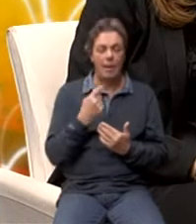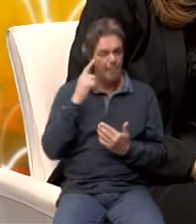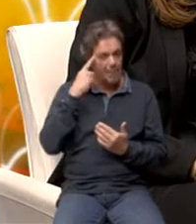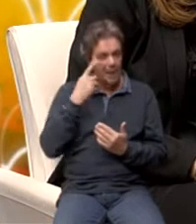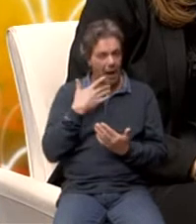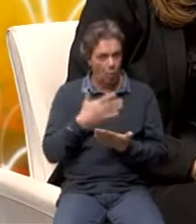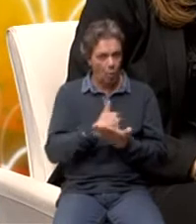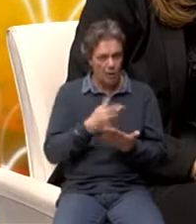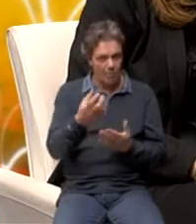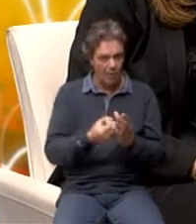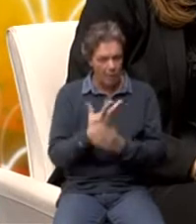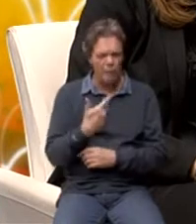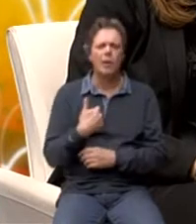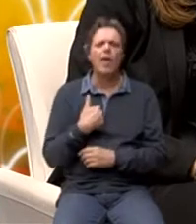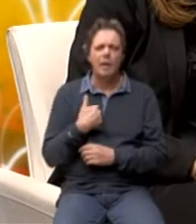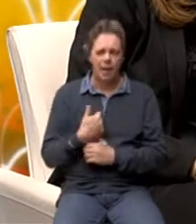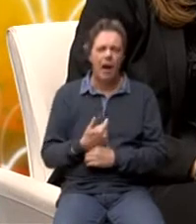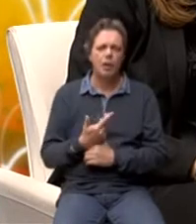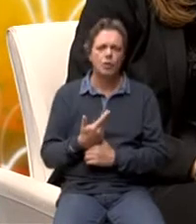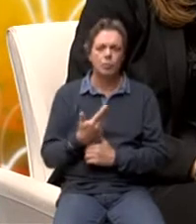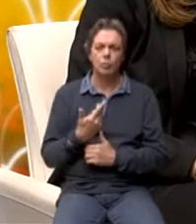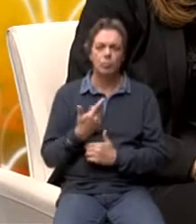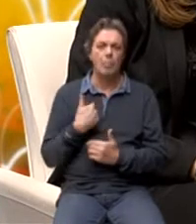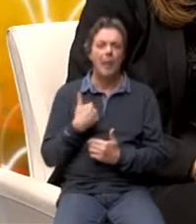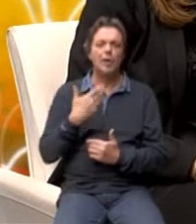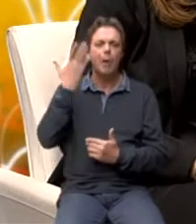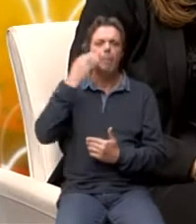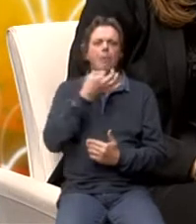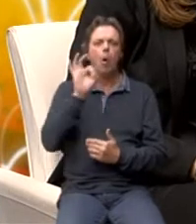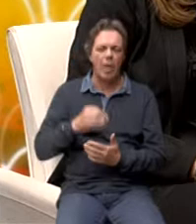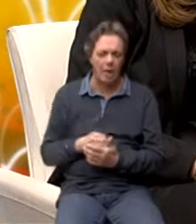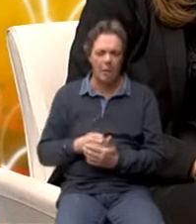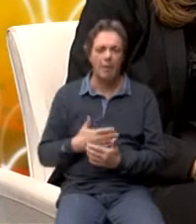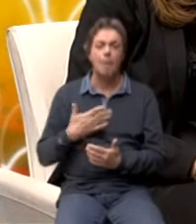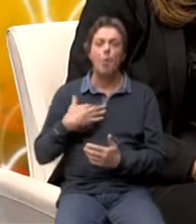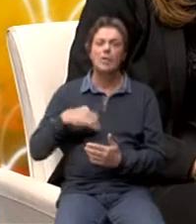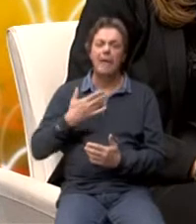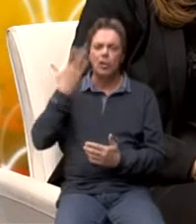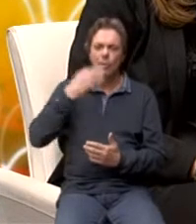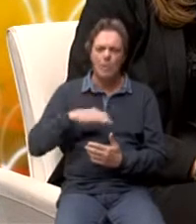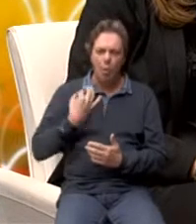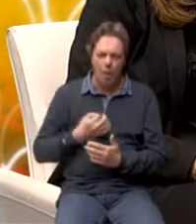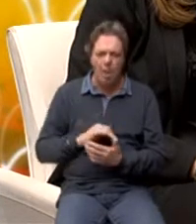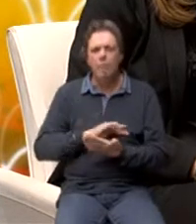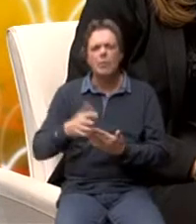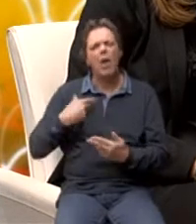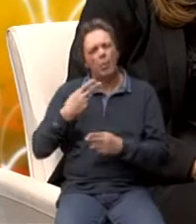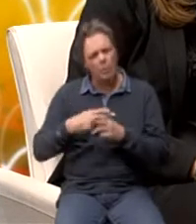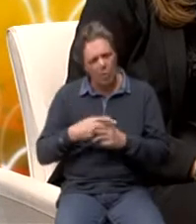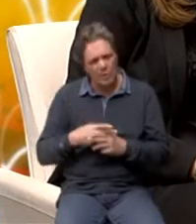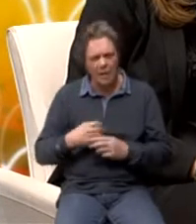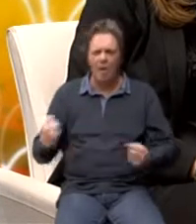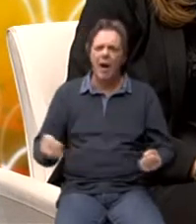koristim te proizvode, ja ću imati boljitak za sebe, boljitak za svoje zdravlje, posebno ako si bolestan, onda aktiviraš